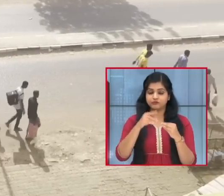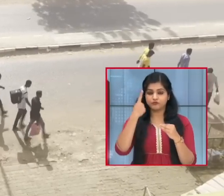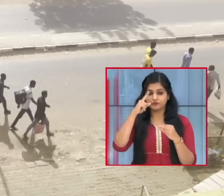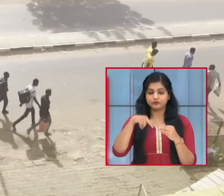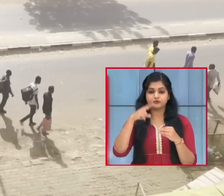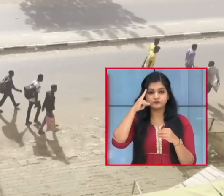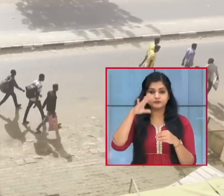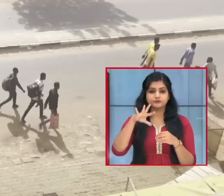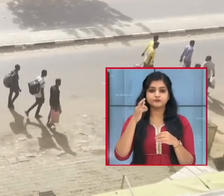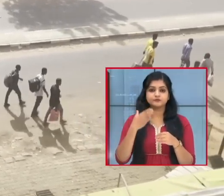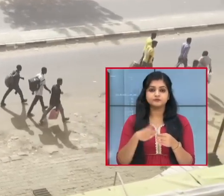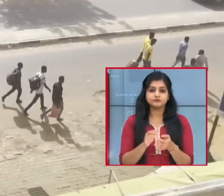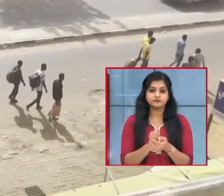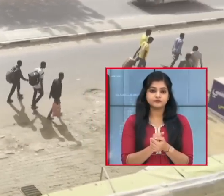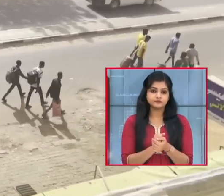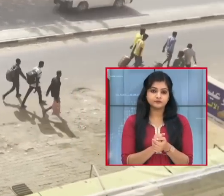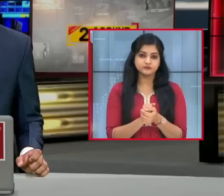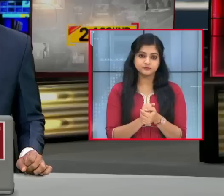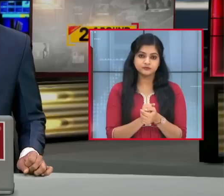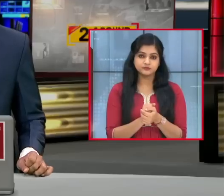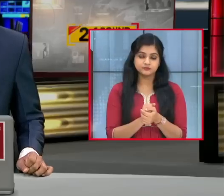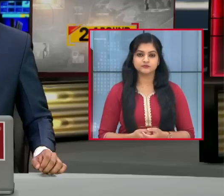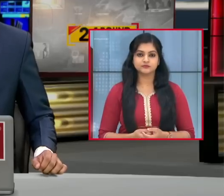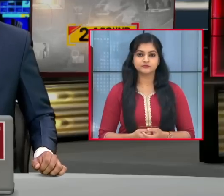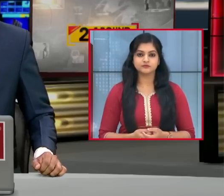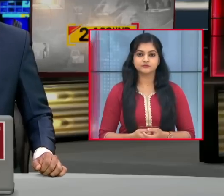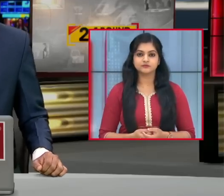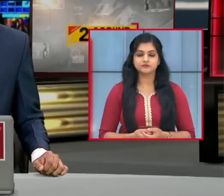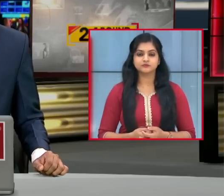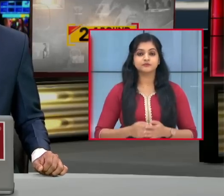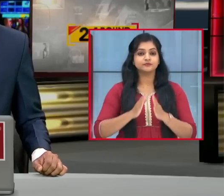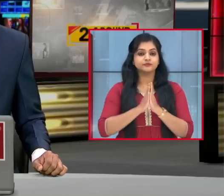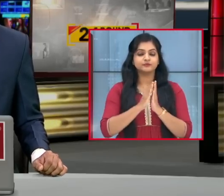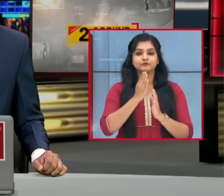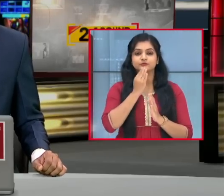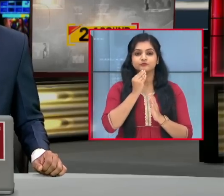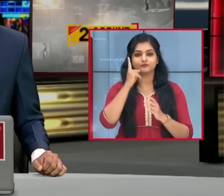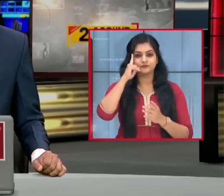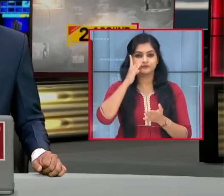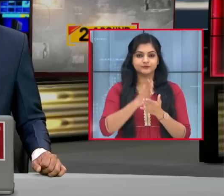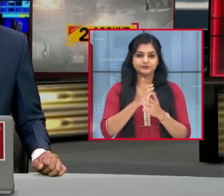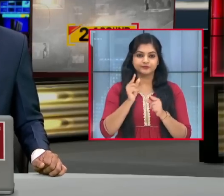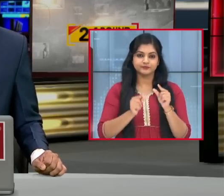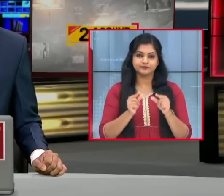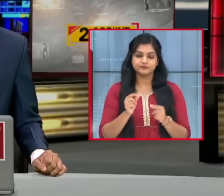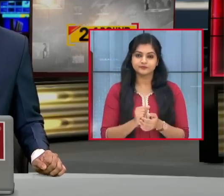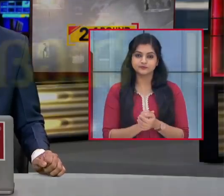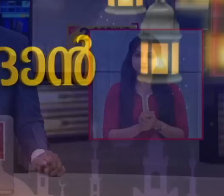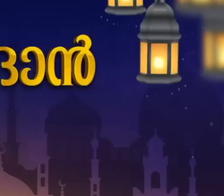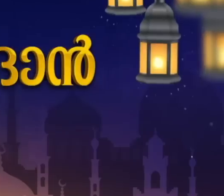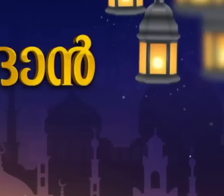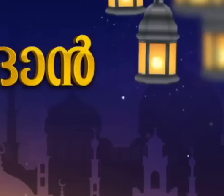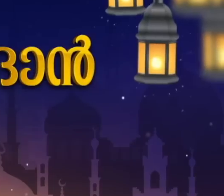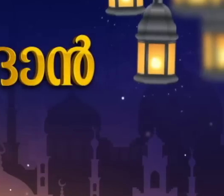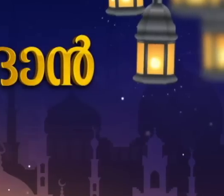കൈക്കൊണ്ടത്. ശരി, ആർ രാധാകൃഷ്ണനാണ് വിവരങ്ങൾ നൽകിയത്. പ്രാർത്ഥനയുടെ ഇസ്ലാം മത വിശ്വാസികൾ